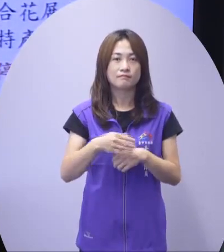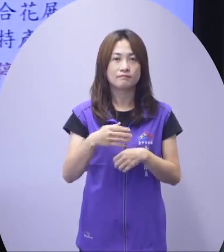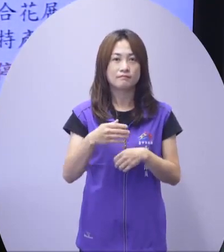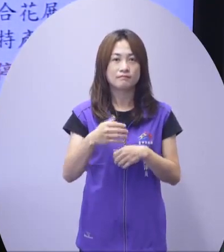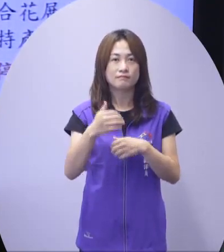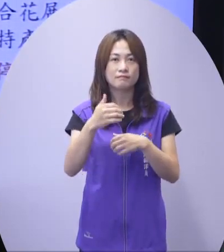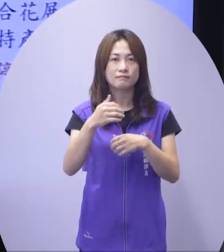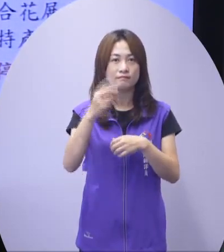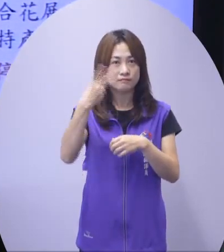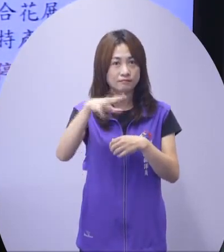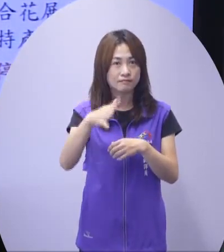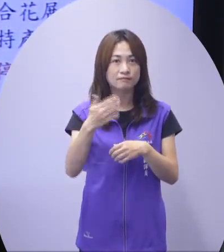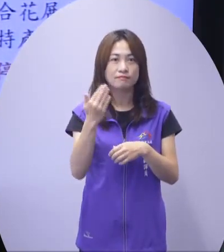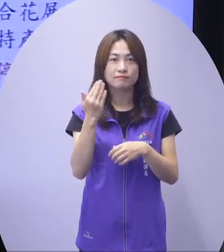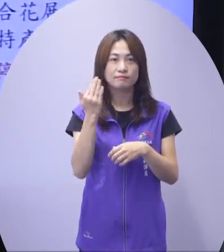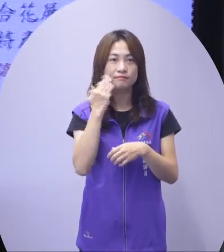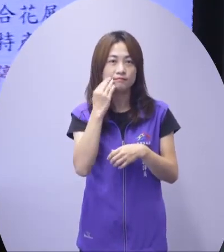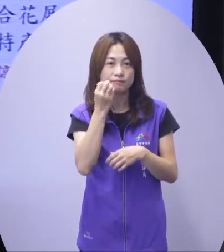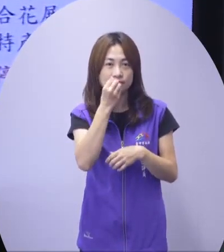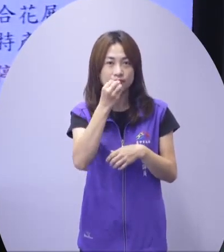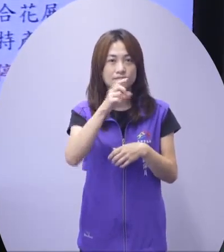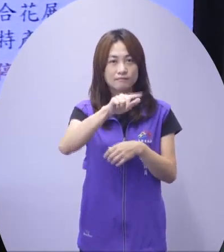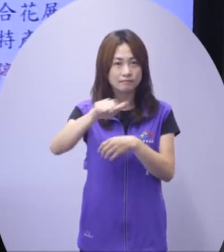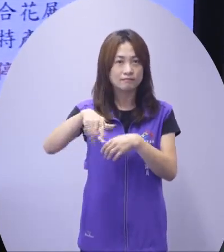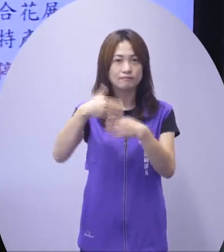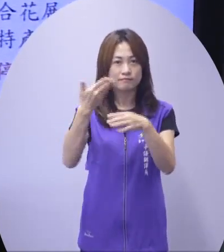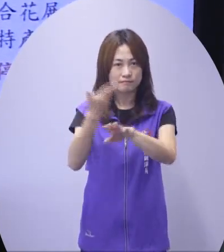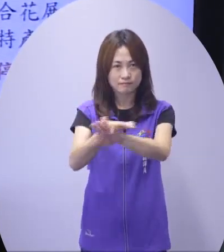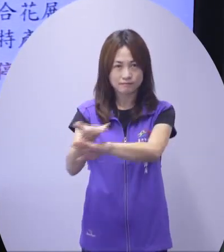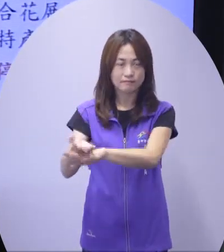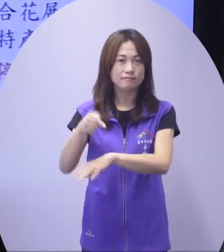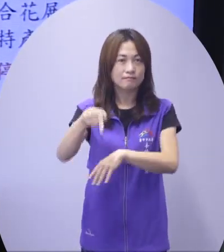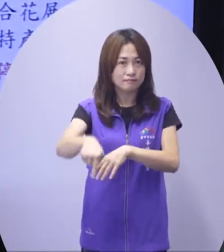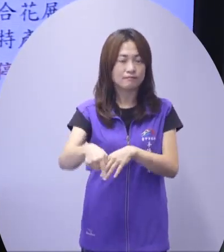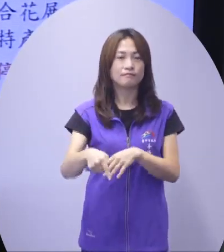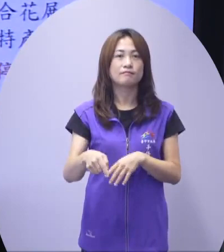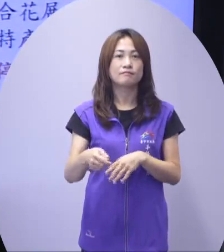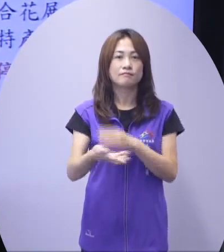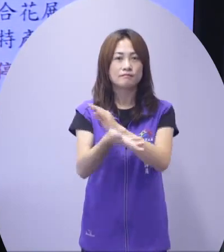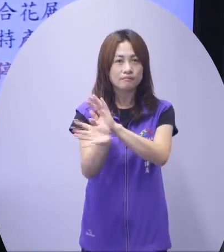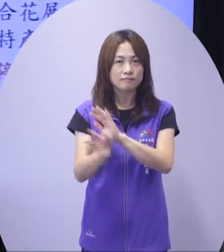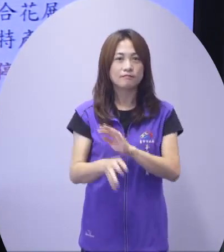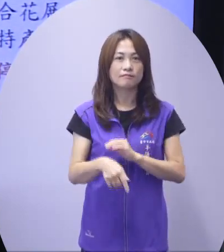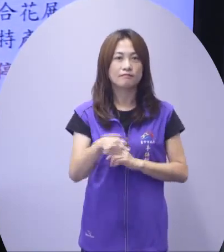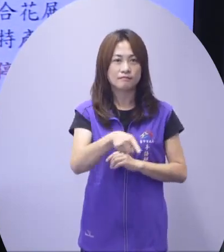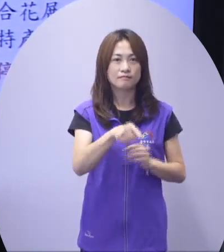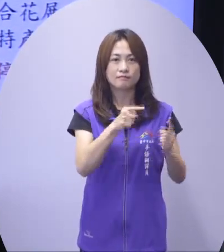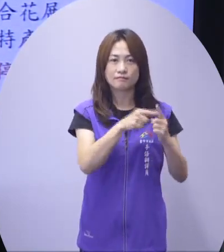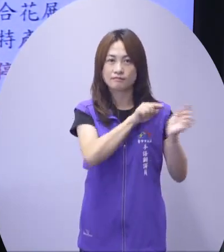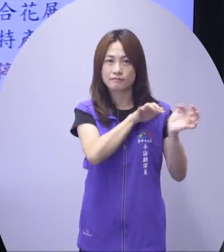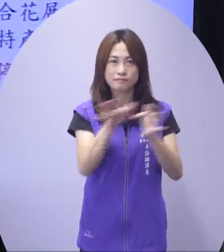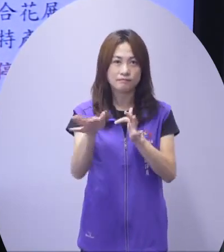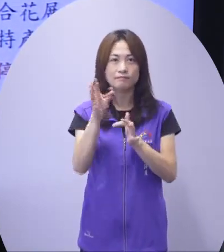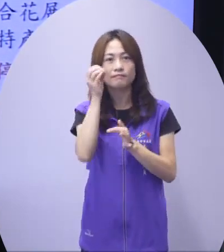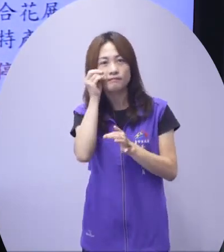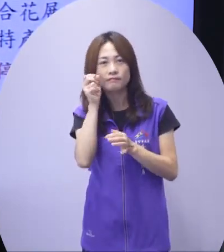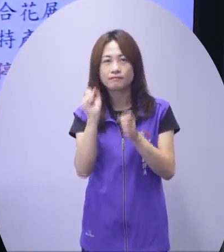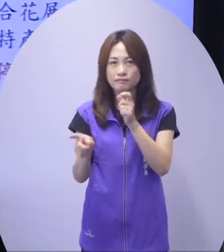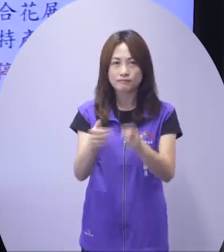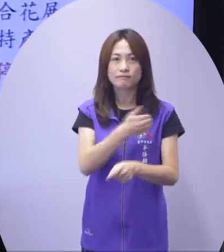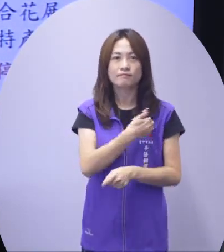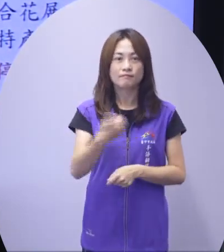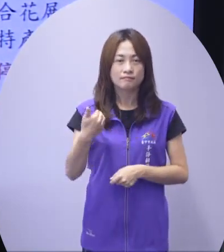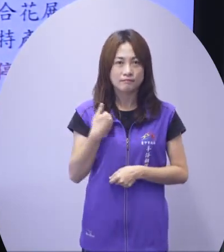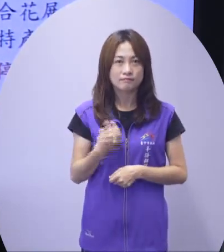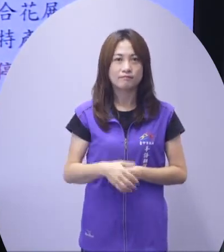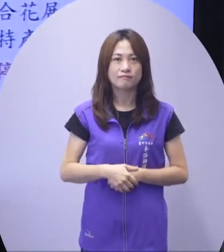食，都在这边可以来提供给参观花海参观的民众呢，来享用、来采购，还有可食地